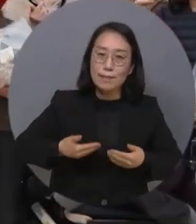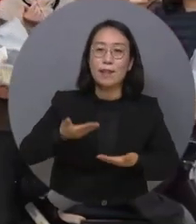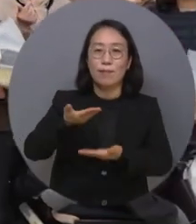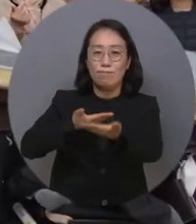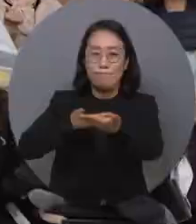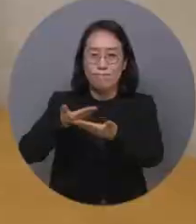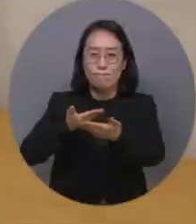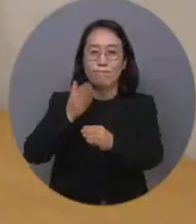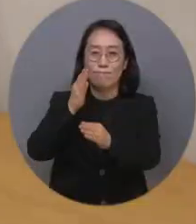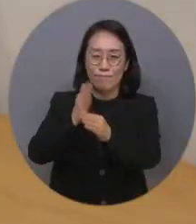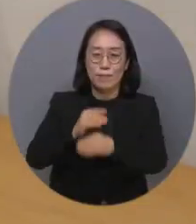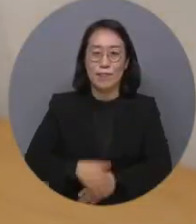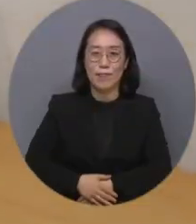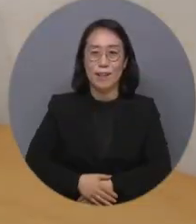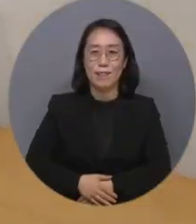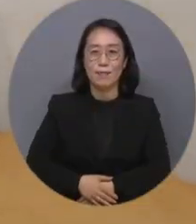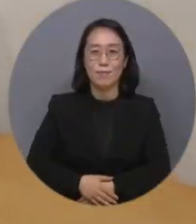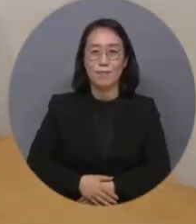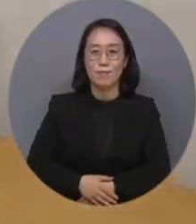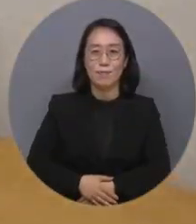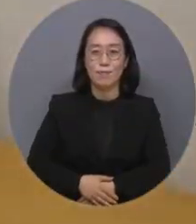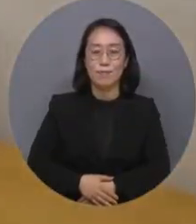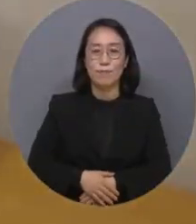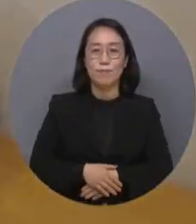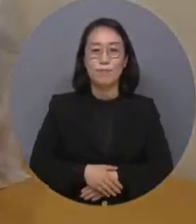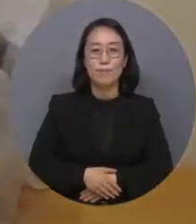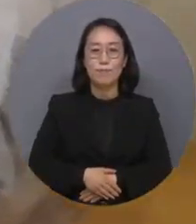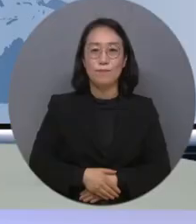있습니다. 복지TV 뉴스 황윤주입니다.